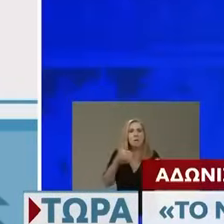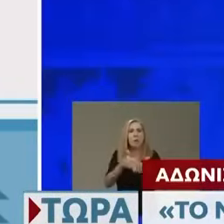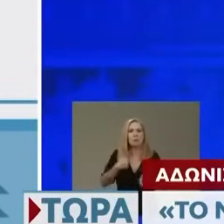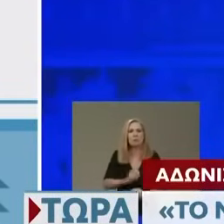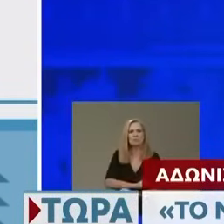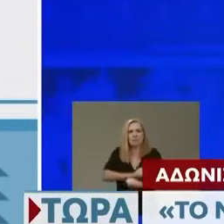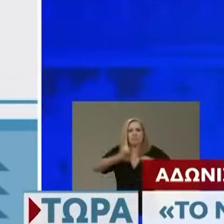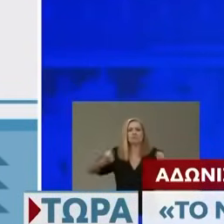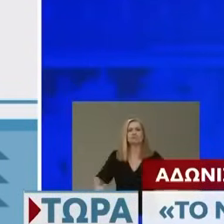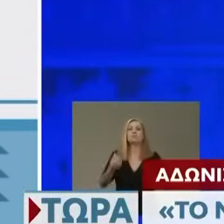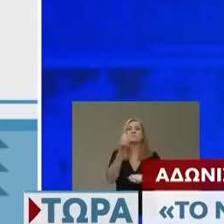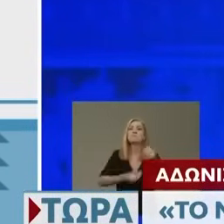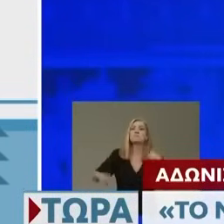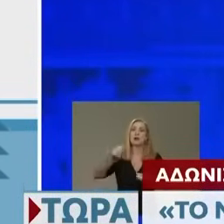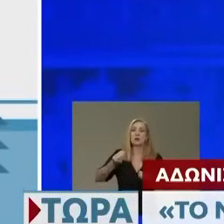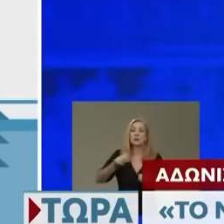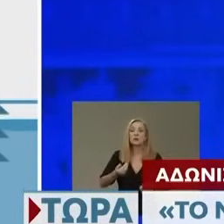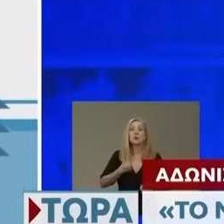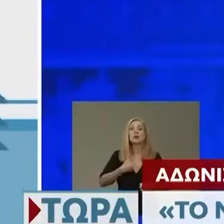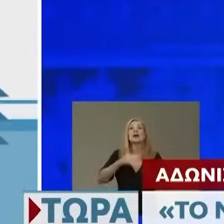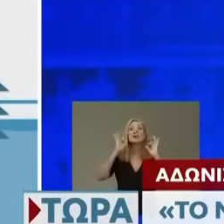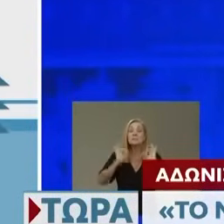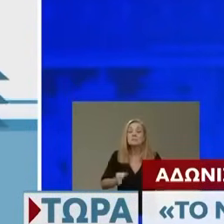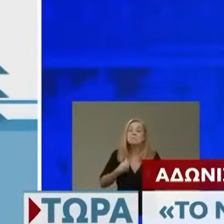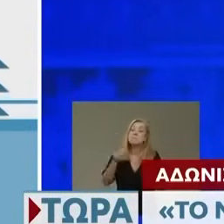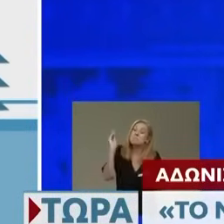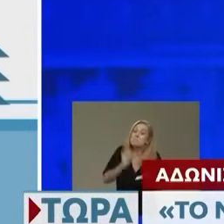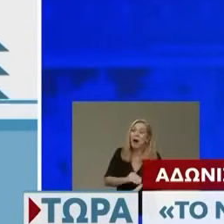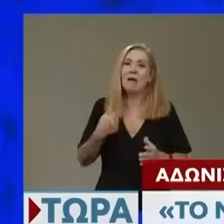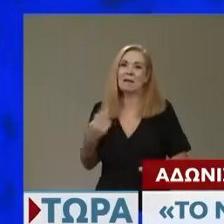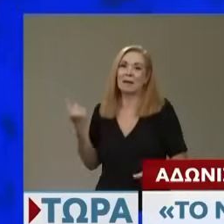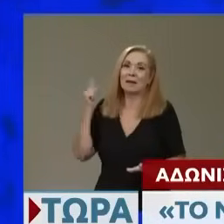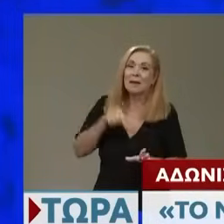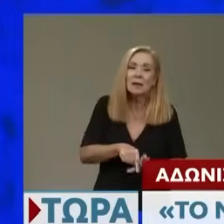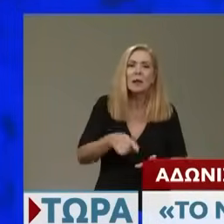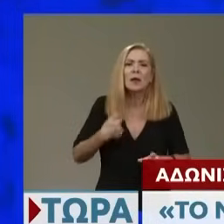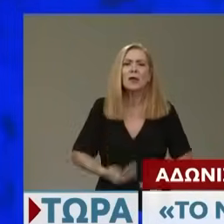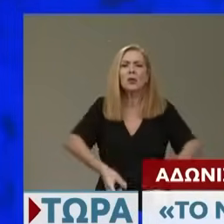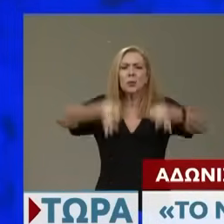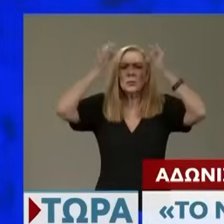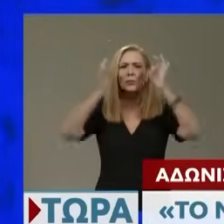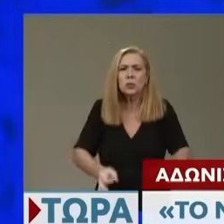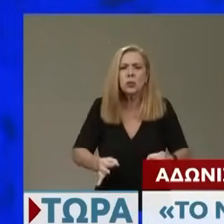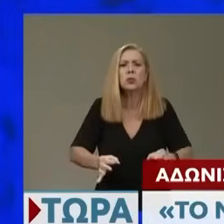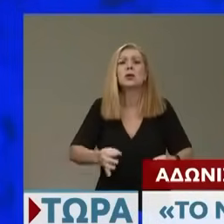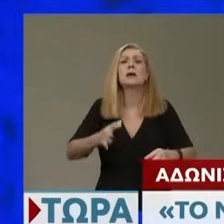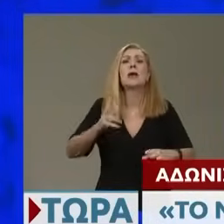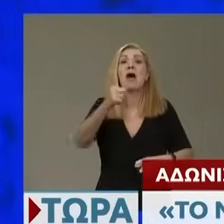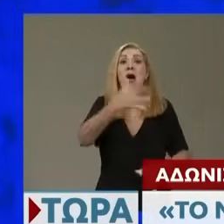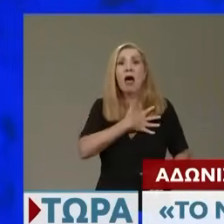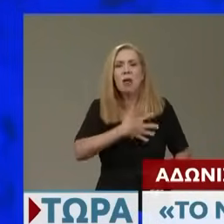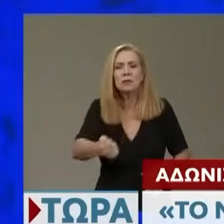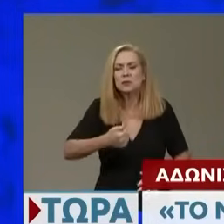πιο ελκυστική. Στα υπόλοιπα τώρα, Υπουργέ, να σας ρωτήσω, οι εξαγγελίες αυτές σας βοηθούν εσάς